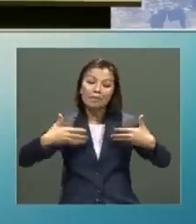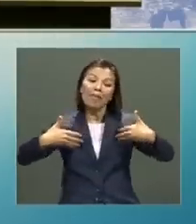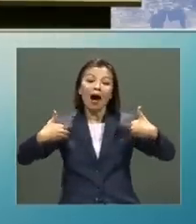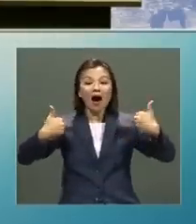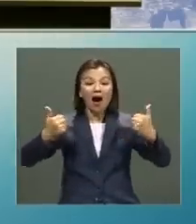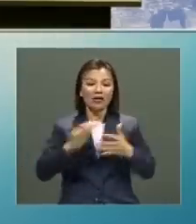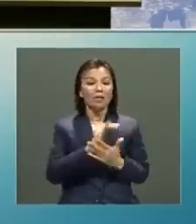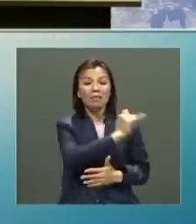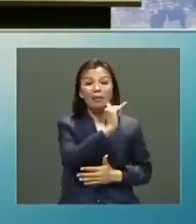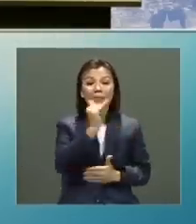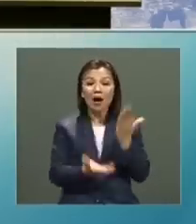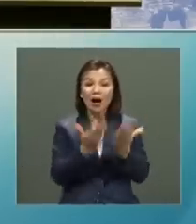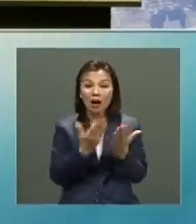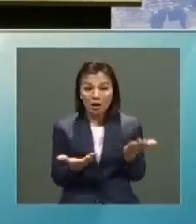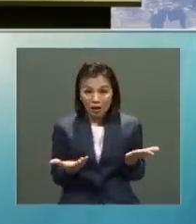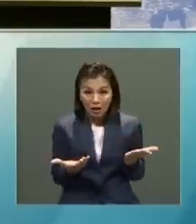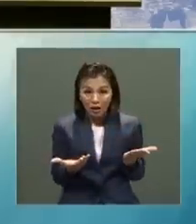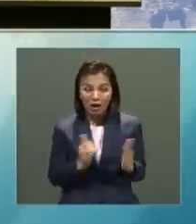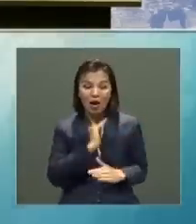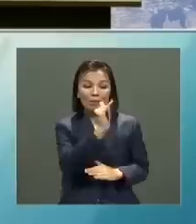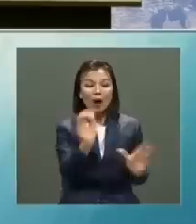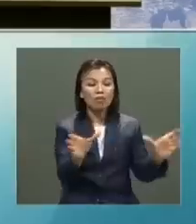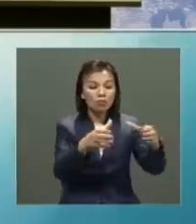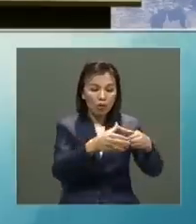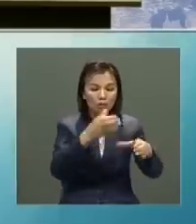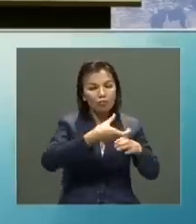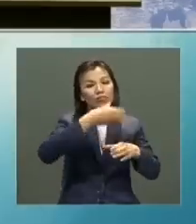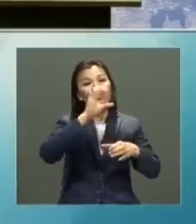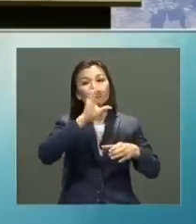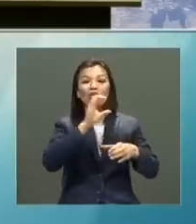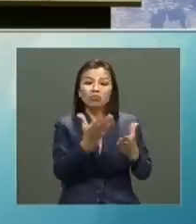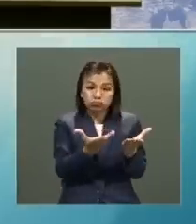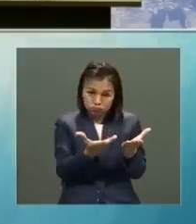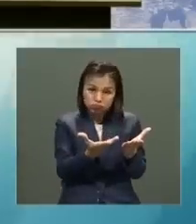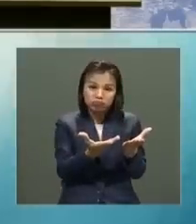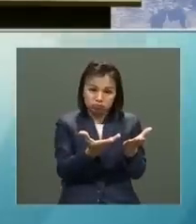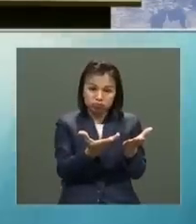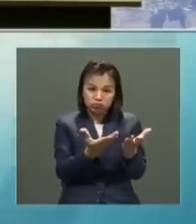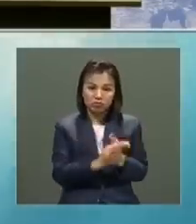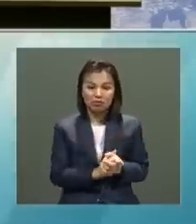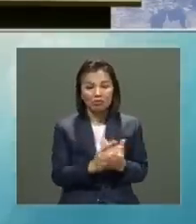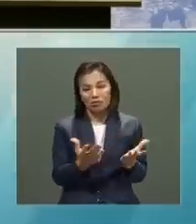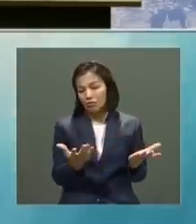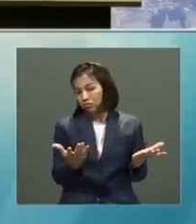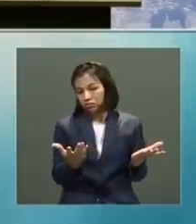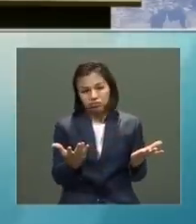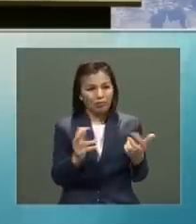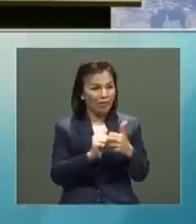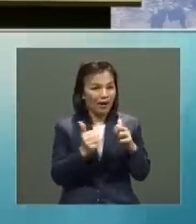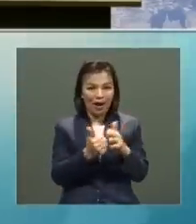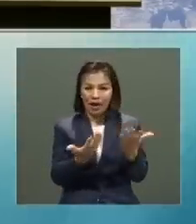คลายซะหน่อยนึงก็ไปชุมนุมเป็นนั่งก๊งเป็นอยู่ด้วยกันเลี้ยงหลายนะครับก็เกิดสิ่งที่จะเป็น